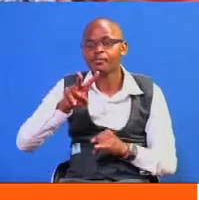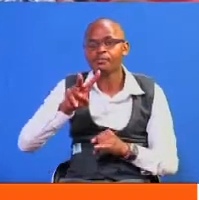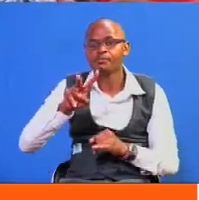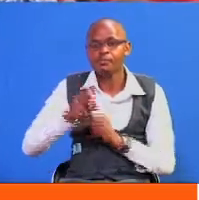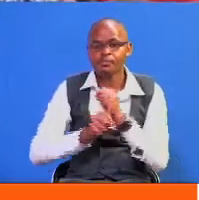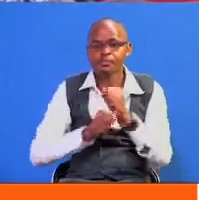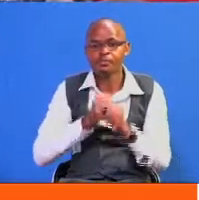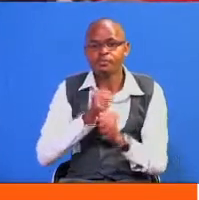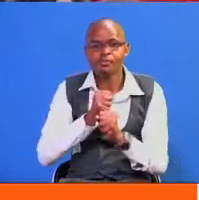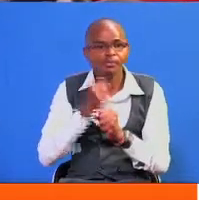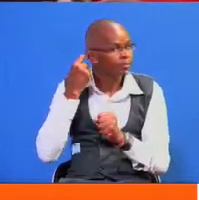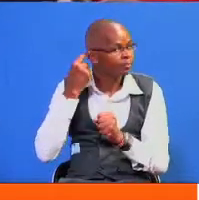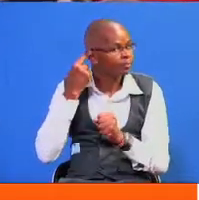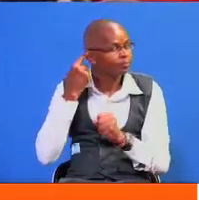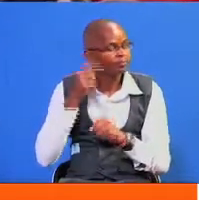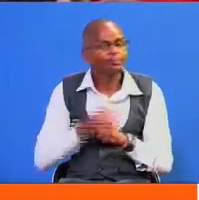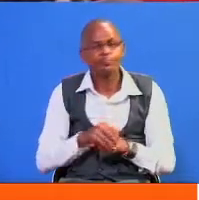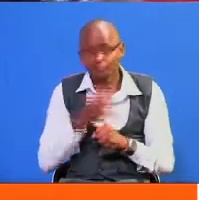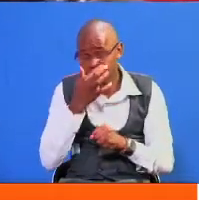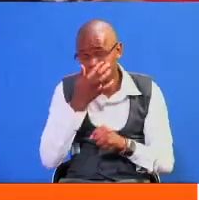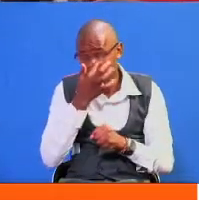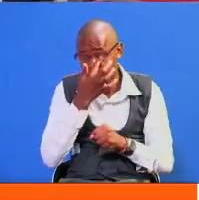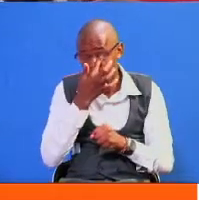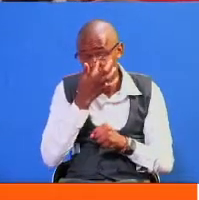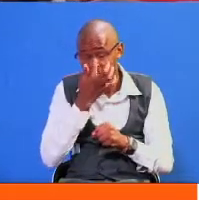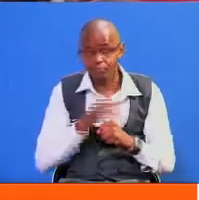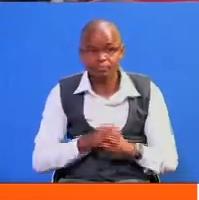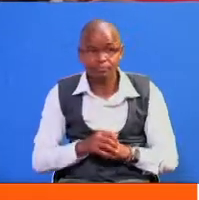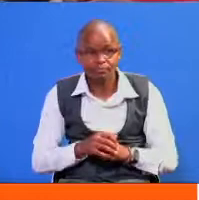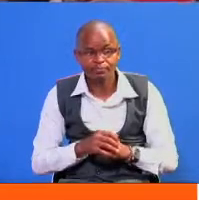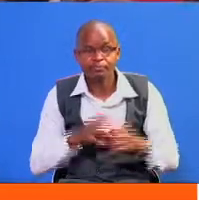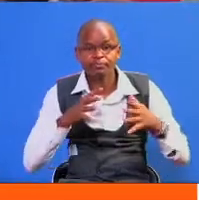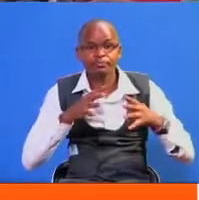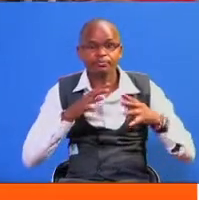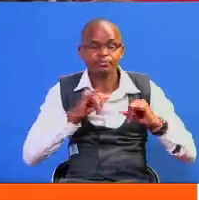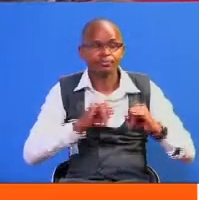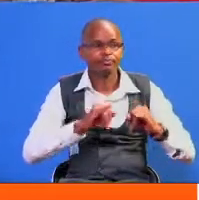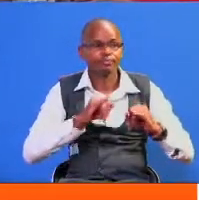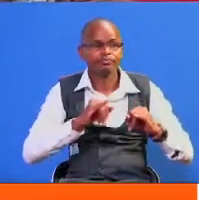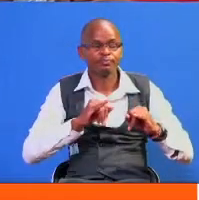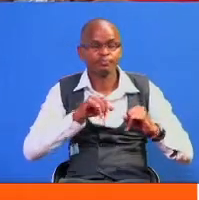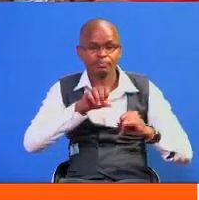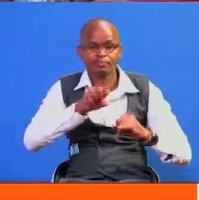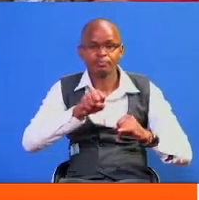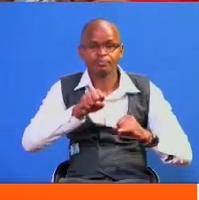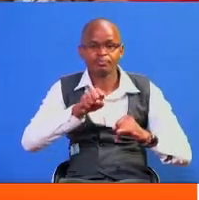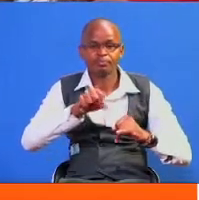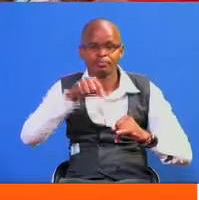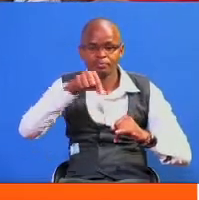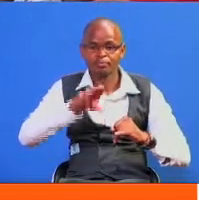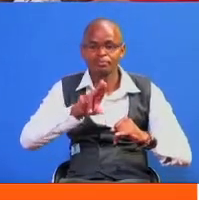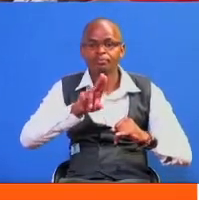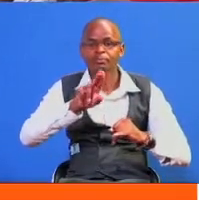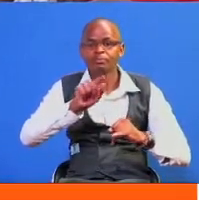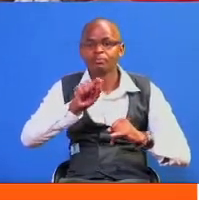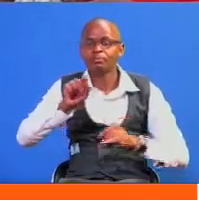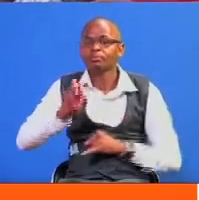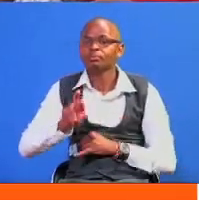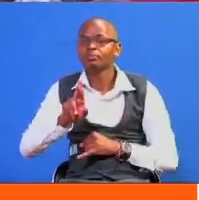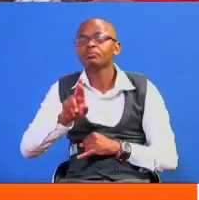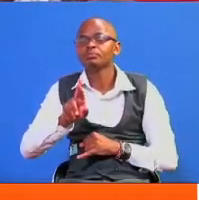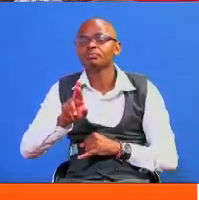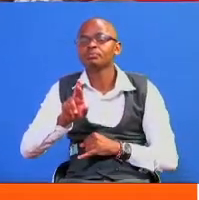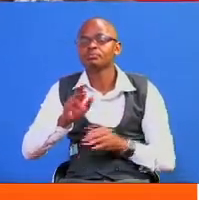22 na watu hawakai hapa kama maskota, wanakaa